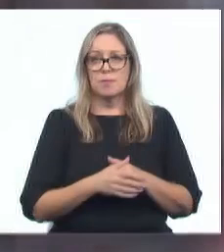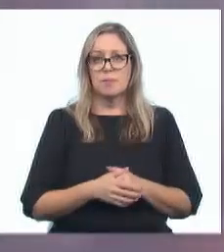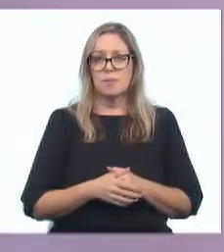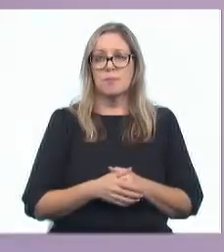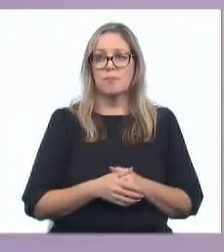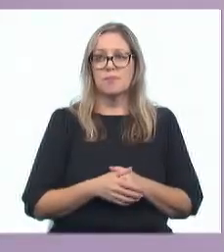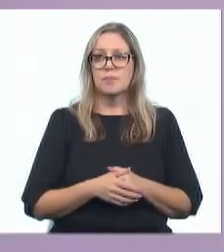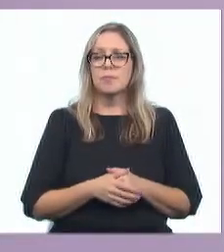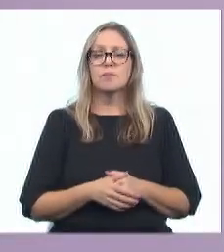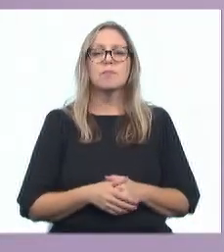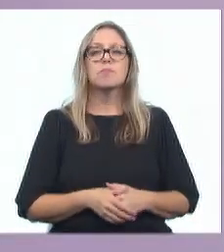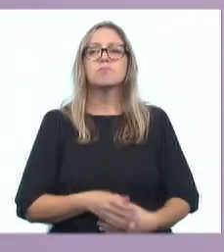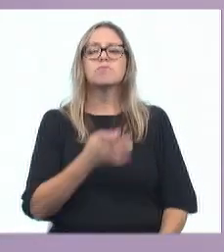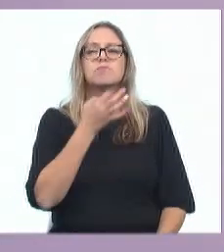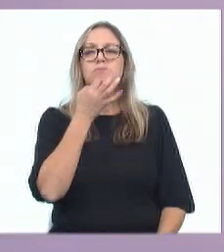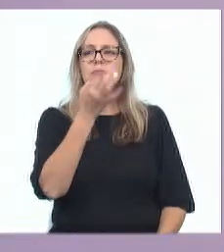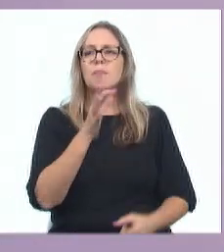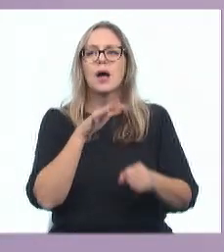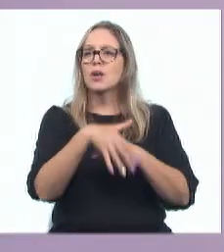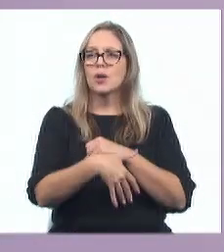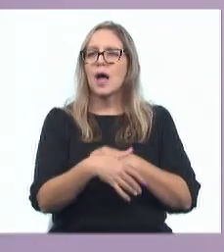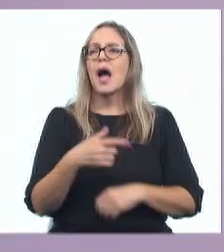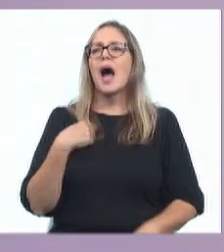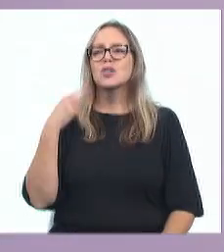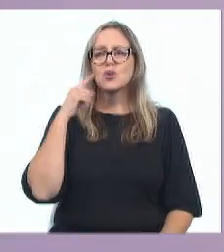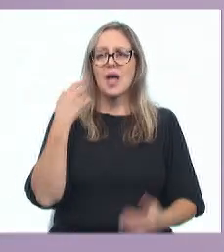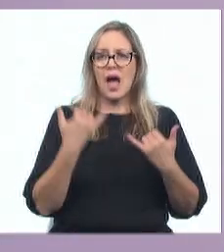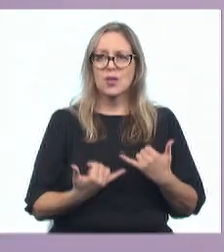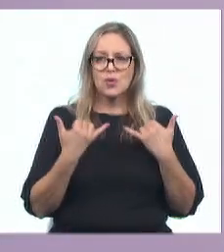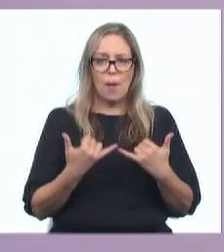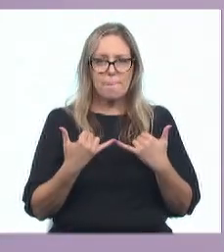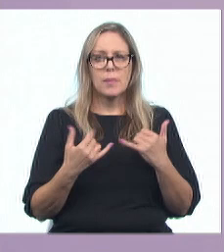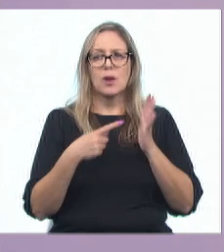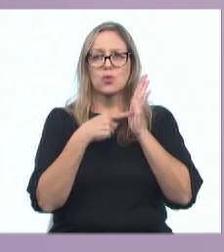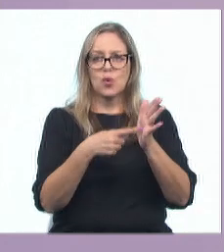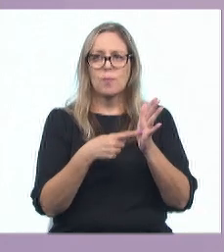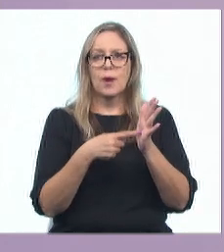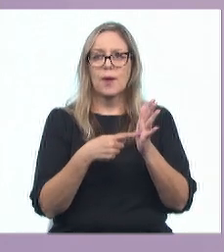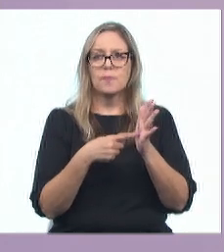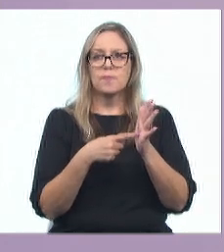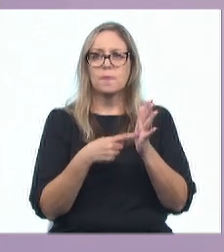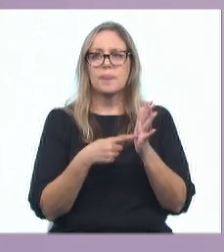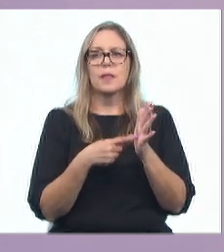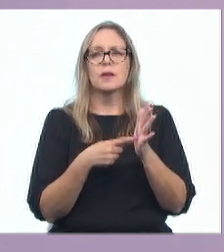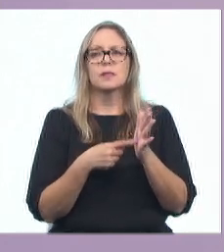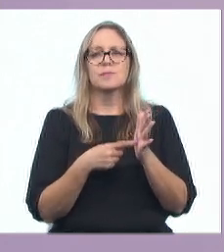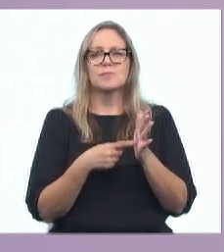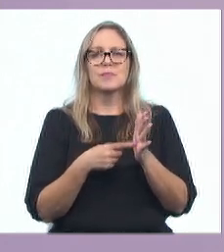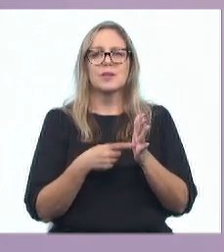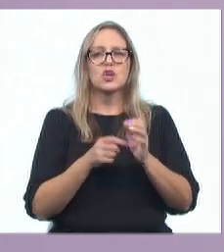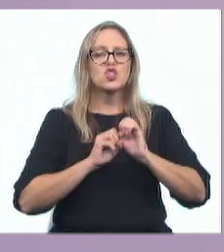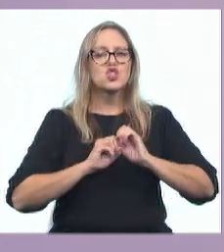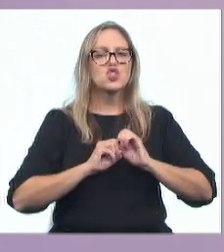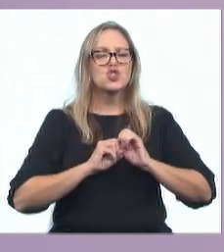דני, מה השלכות המעשיות של הניתוח שלך? I know, for example, today that my article has been shared within companies, both in the